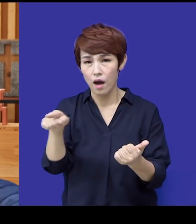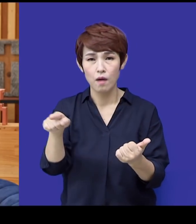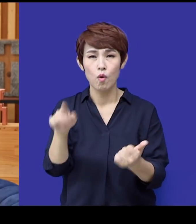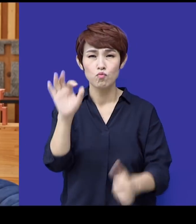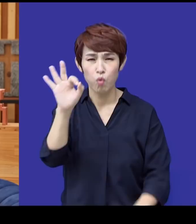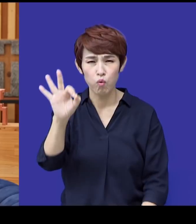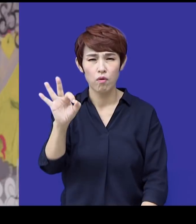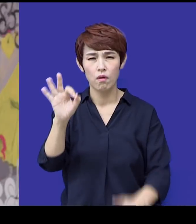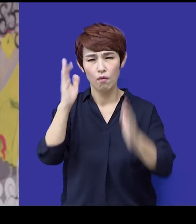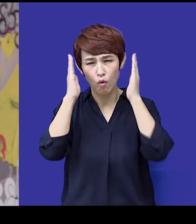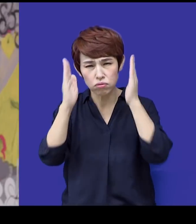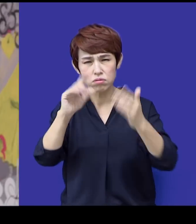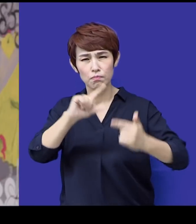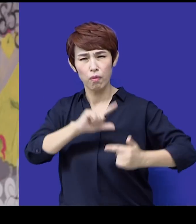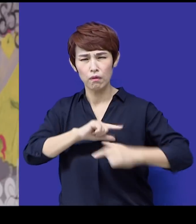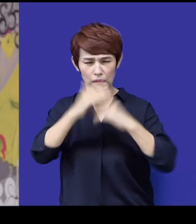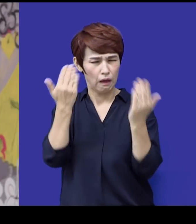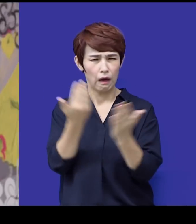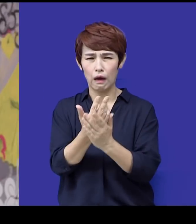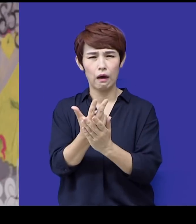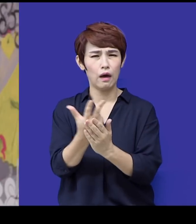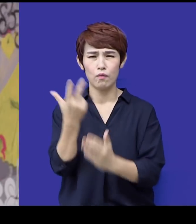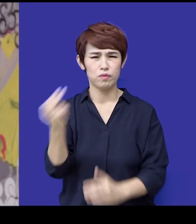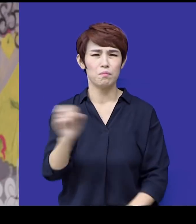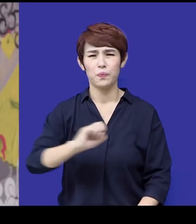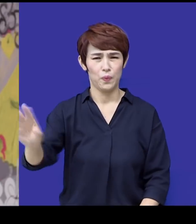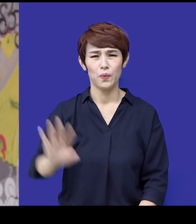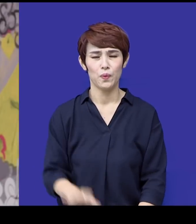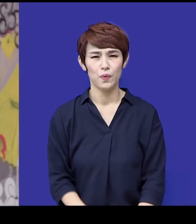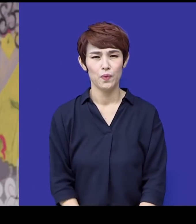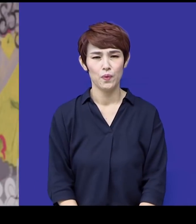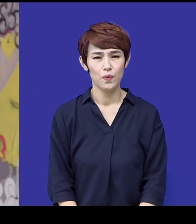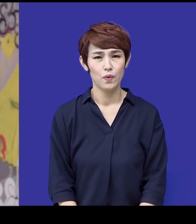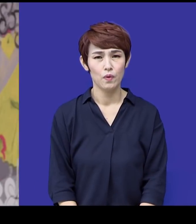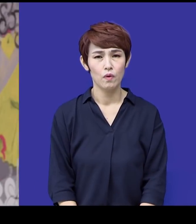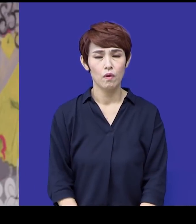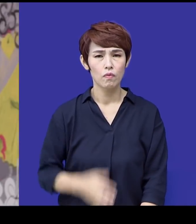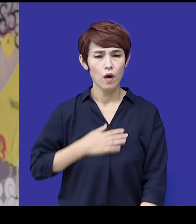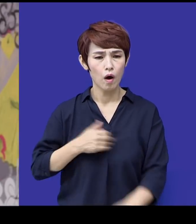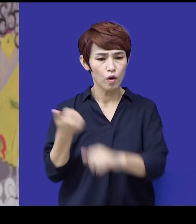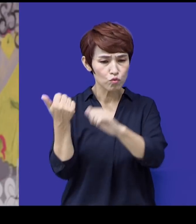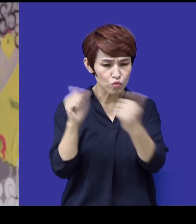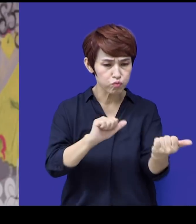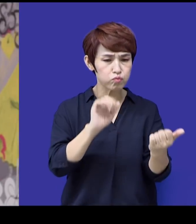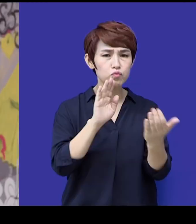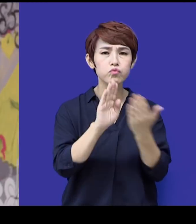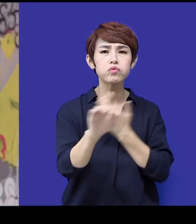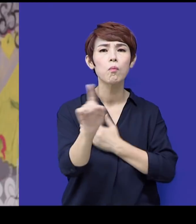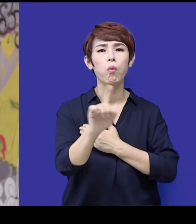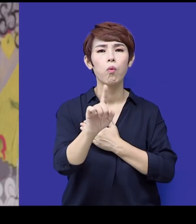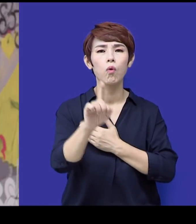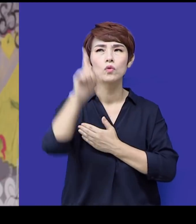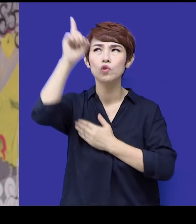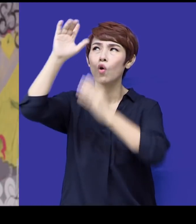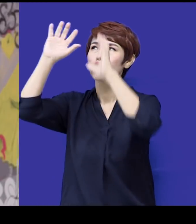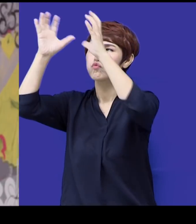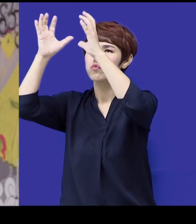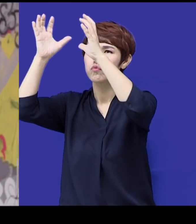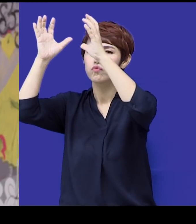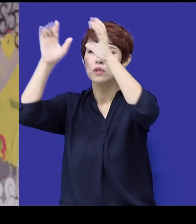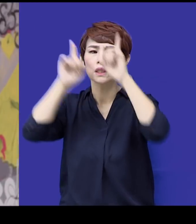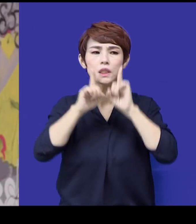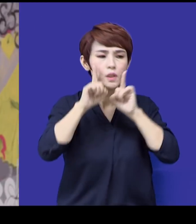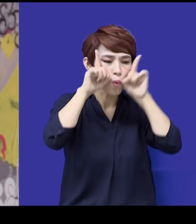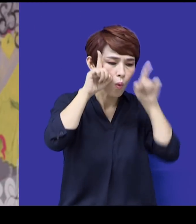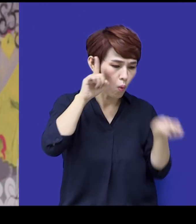아니더라고요. 그러니까 내 앞에 이제 죽음이 있으면은 내가 죽고 난 후에는 천국과 지옥이